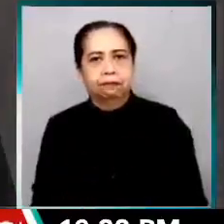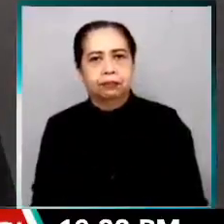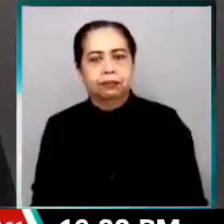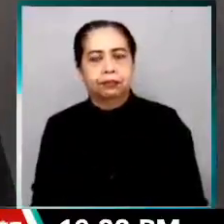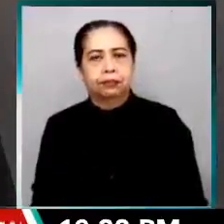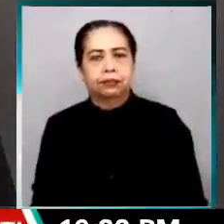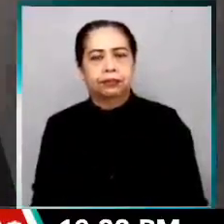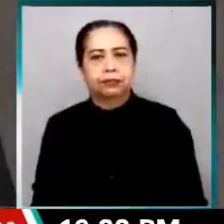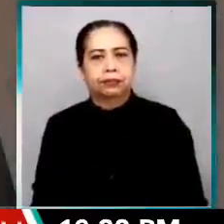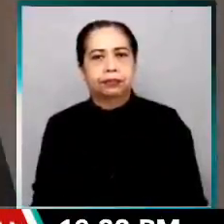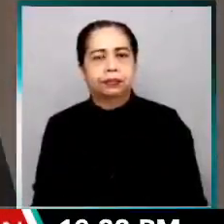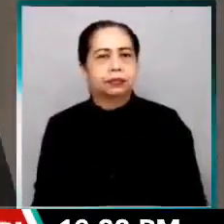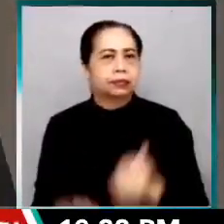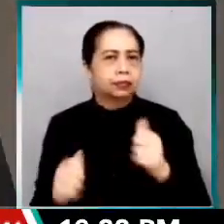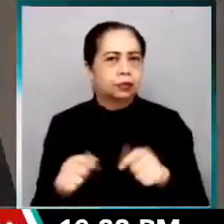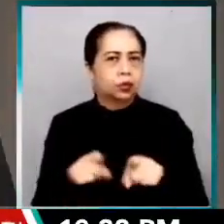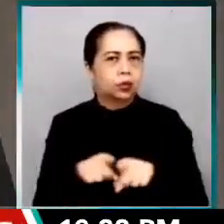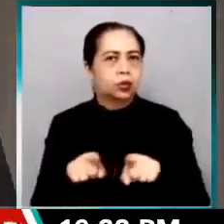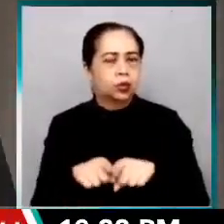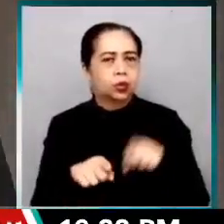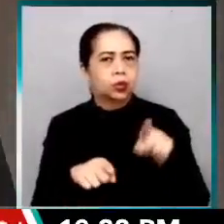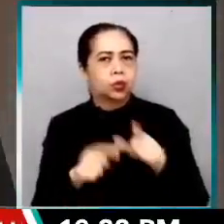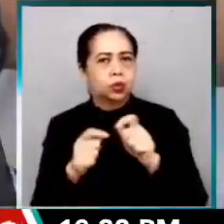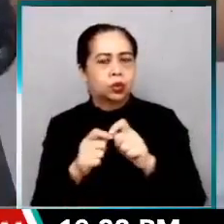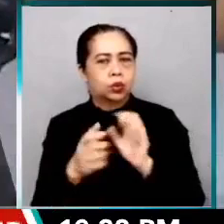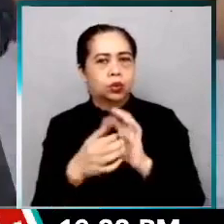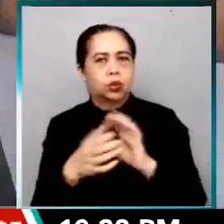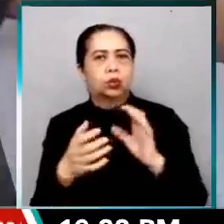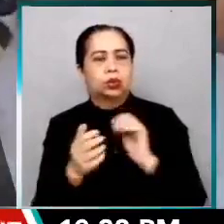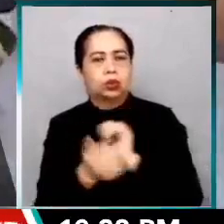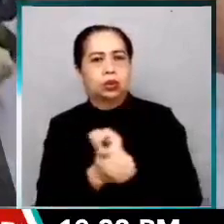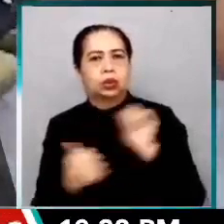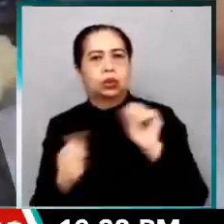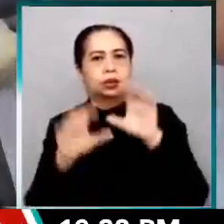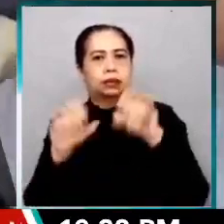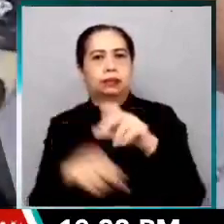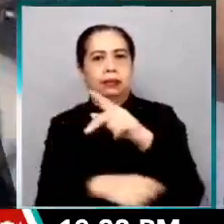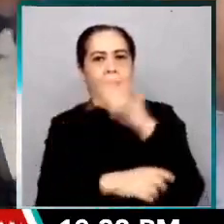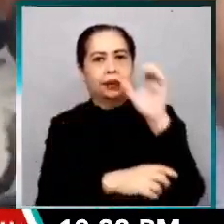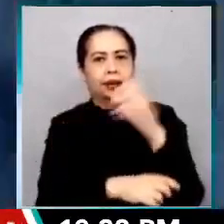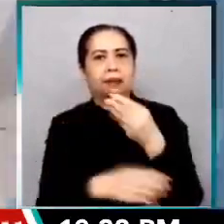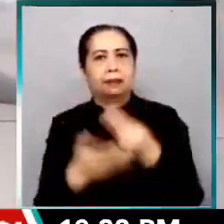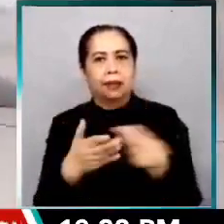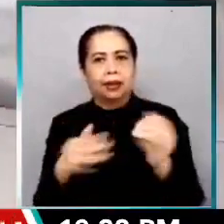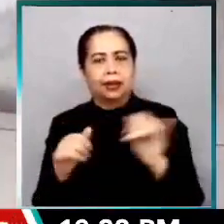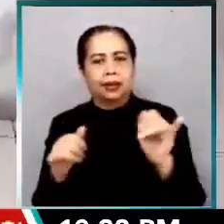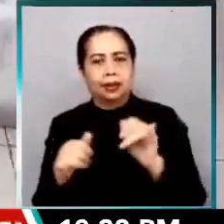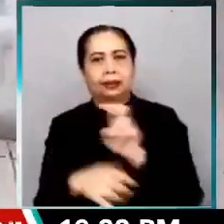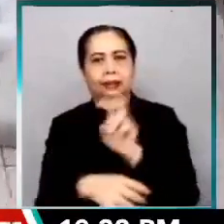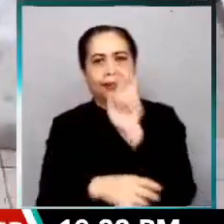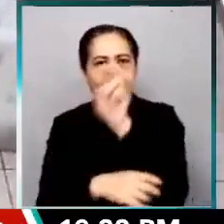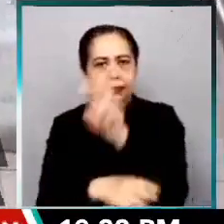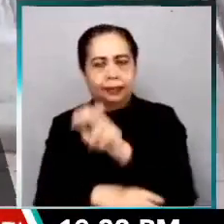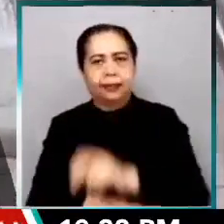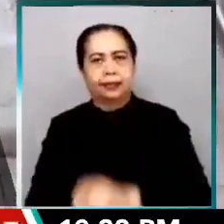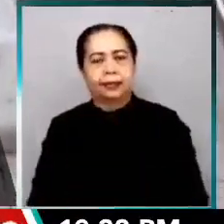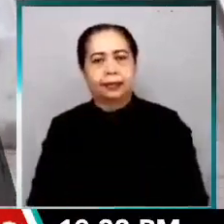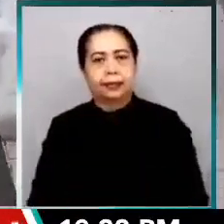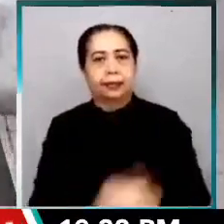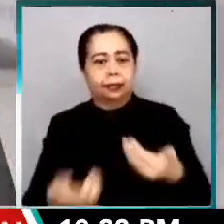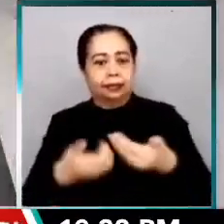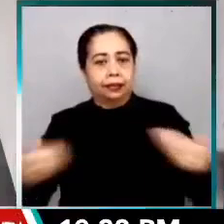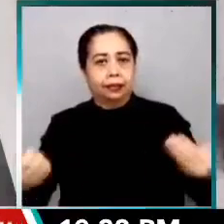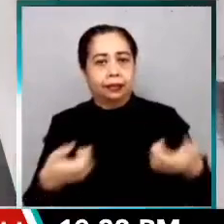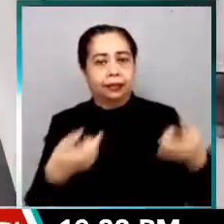Sinubukan din ang suspect na ito na makawala. Nandakpin siya sa Pasay, makaraang mabilhan din ng ball python. Sa hiwalay na operasyon sa